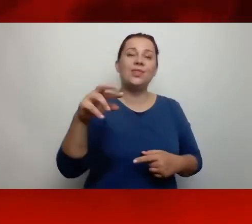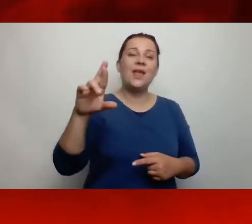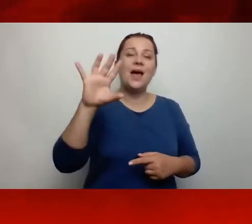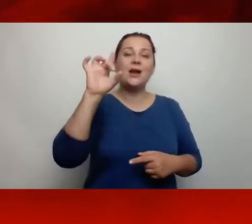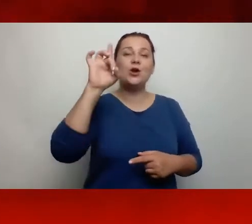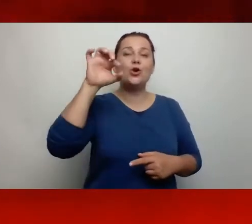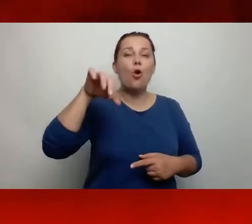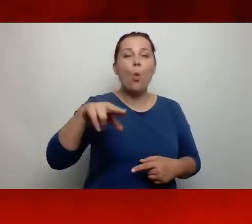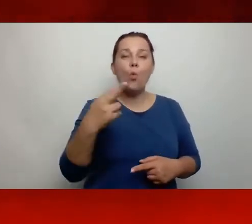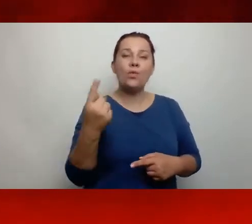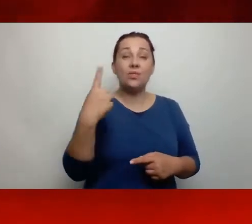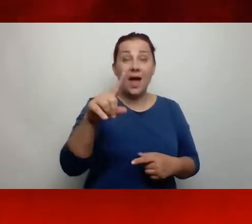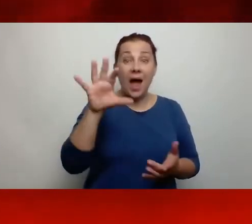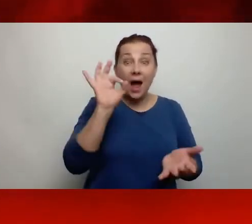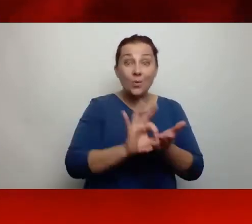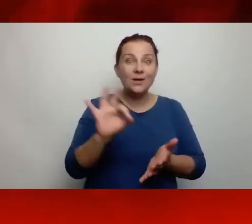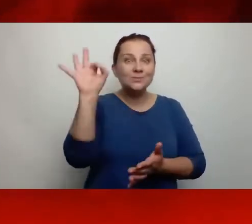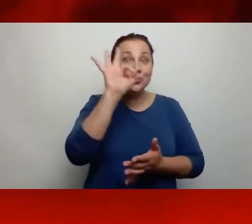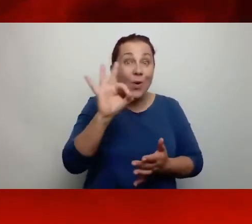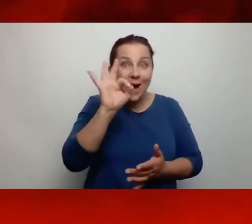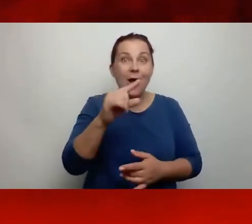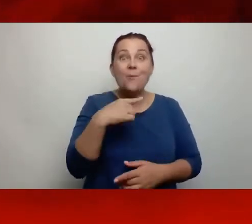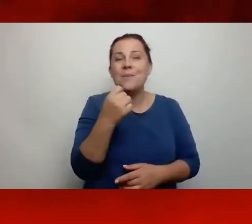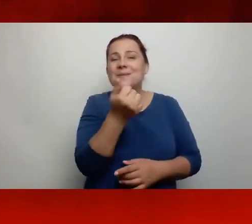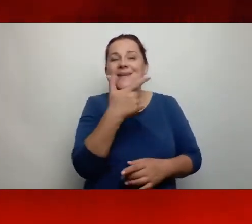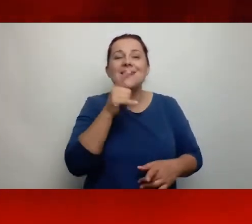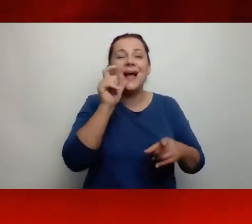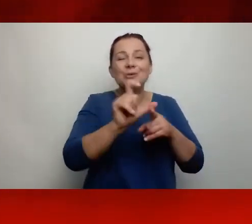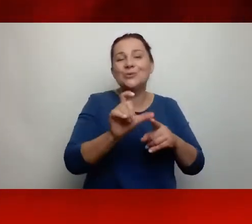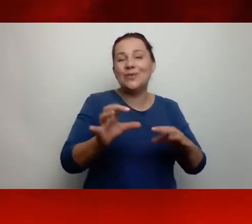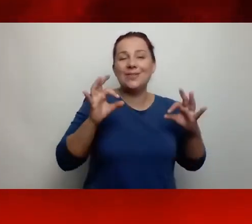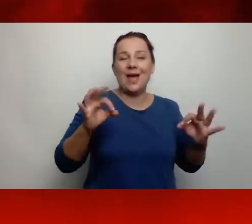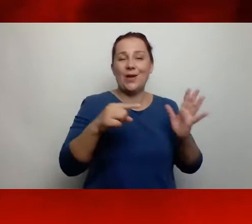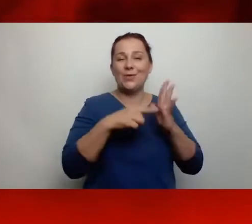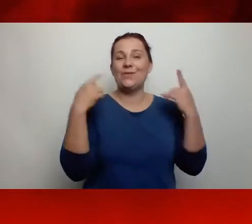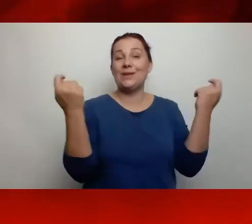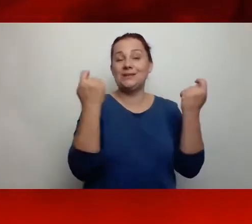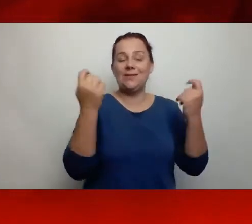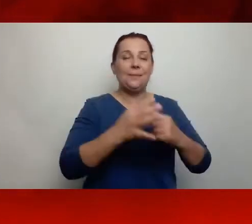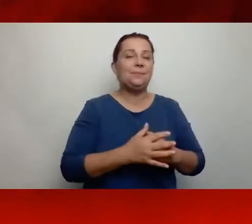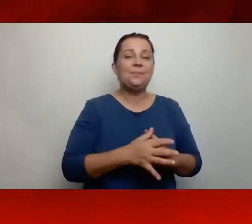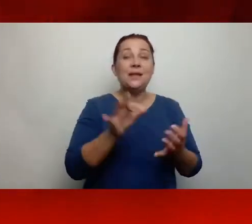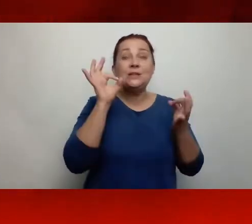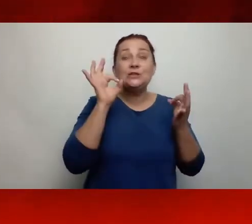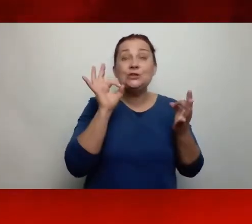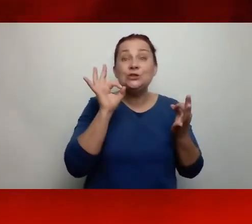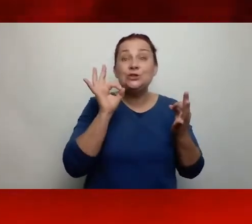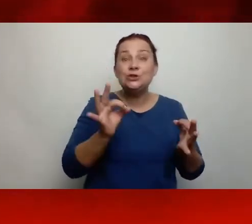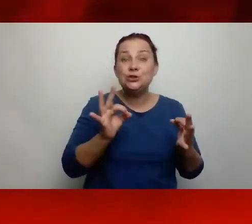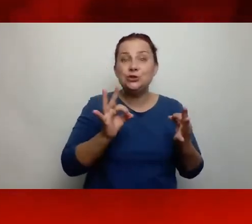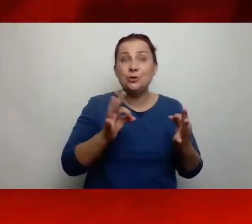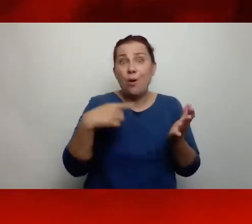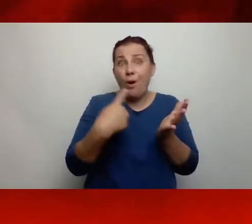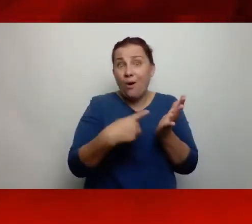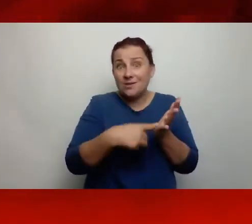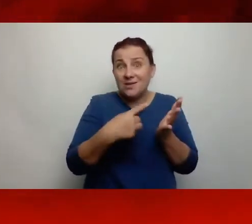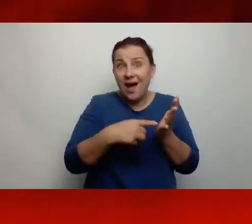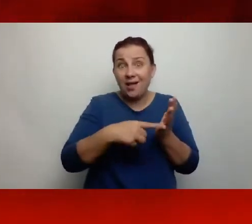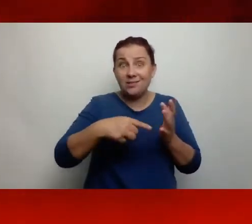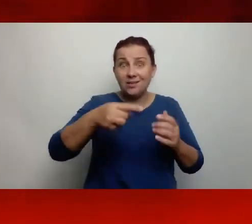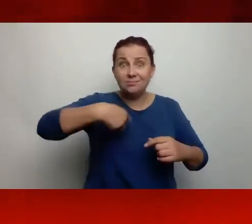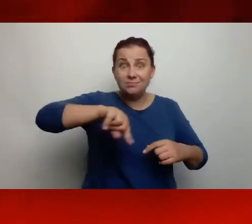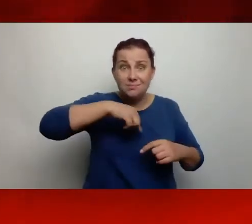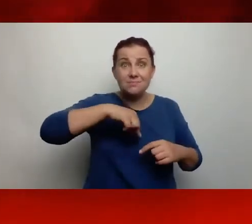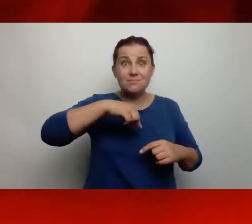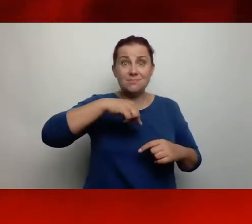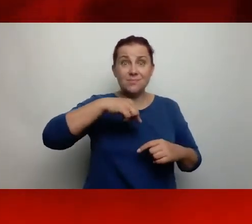Przepraszam, ja skorzystam z okazji i powiem dwa słowa w tym wątku. Dziś najpewniej po raz ostatni tego lata spotykamy się, my nadajemy w każdym